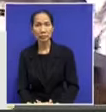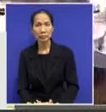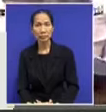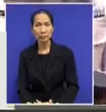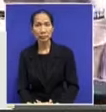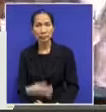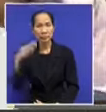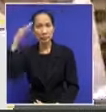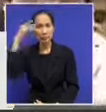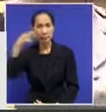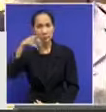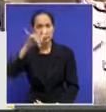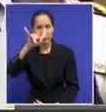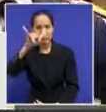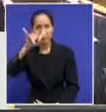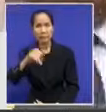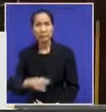พลเอกประยุทธ์ครับ